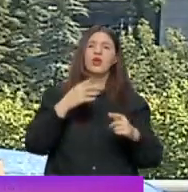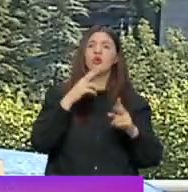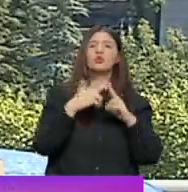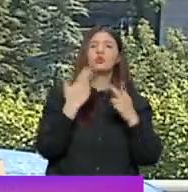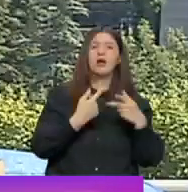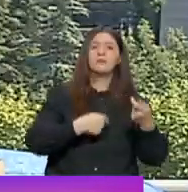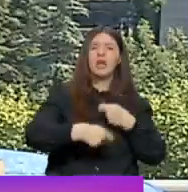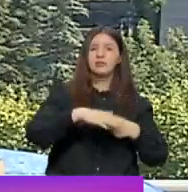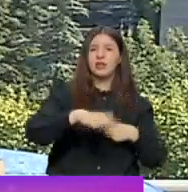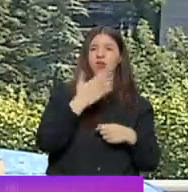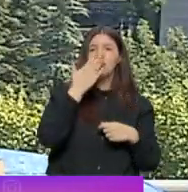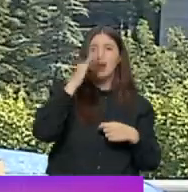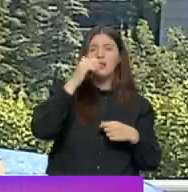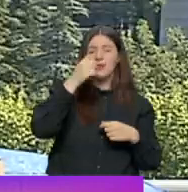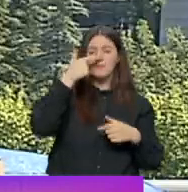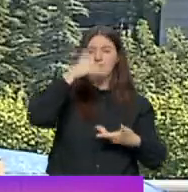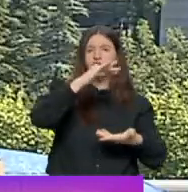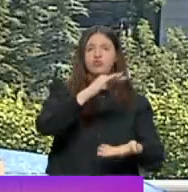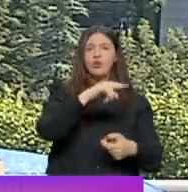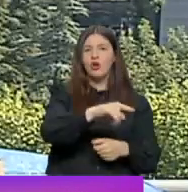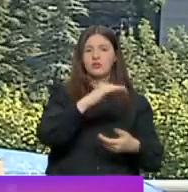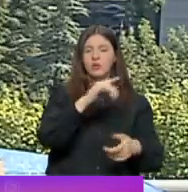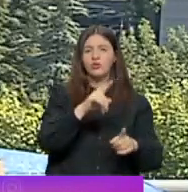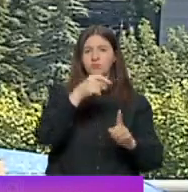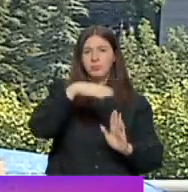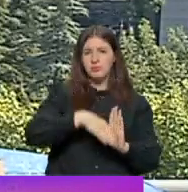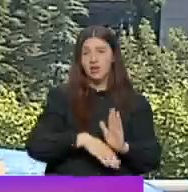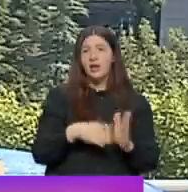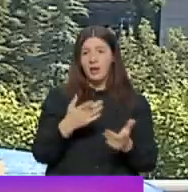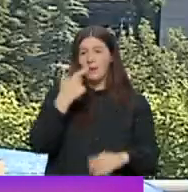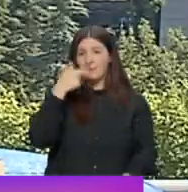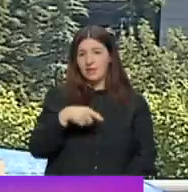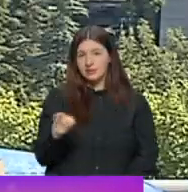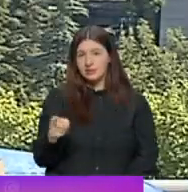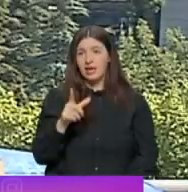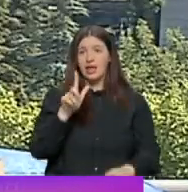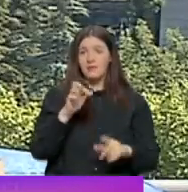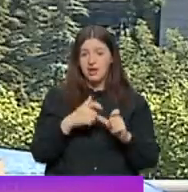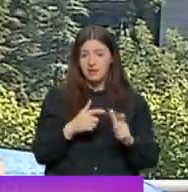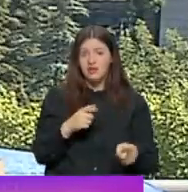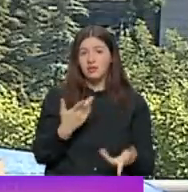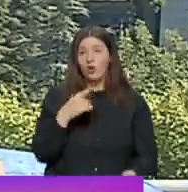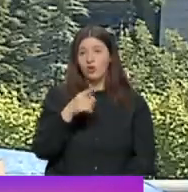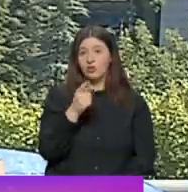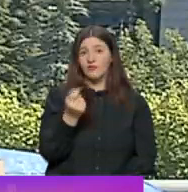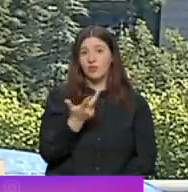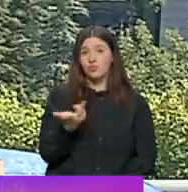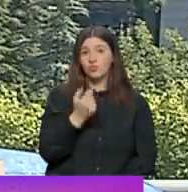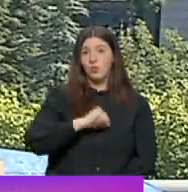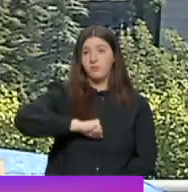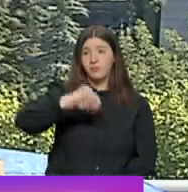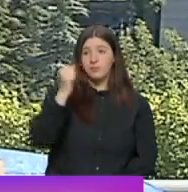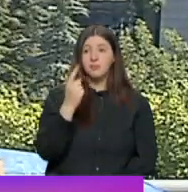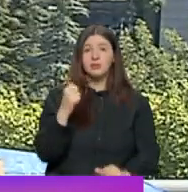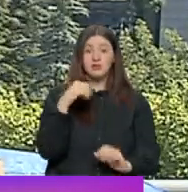dünya piyasalarında ham petrol fiyatlarının gerilemesi. Peki benzinde, LPG'de ki orada da fiyatlar çok yüksek,